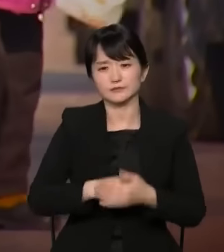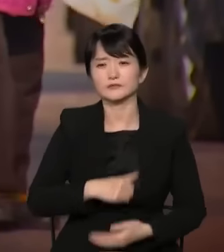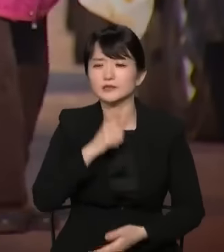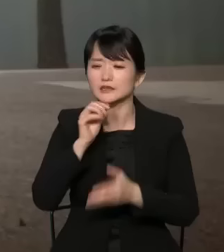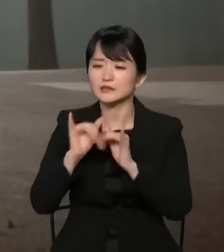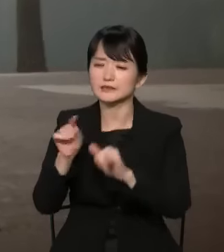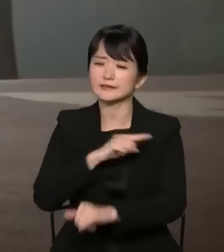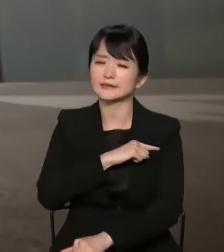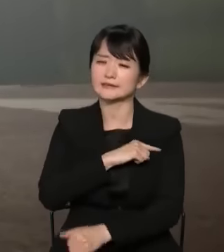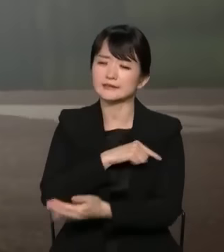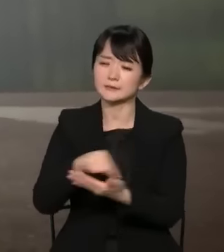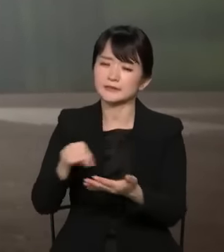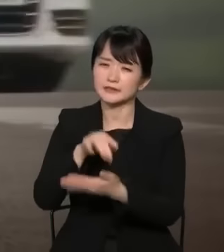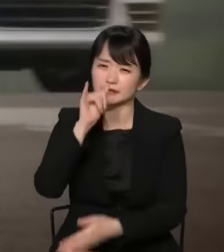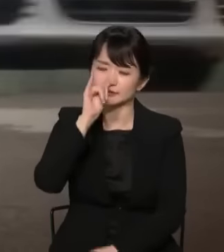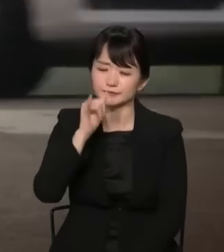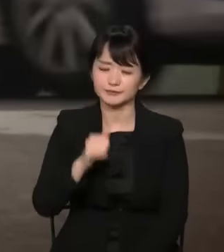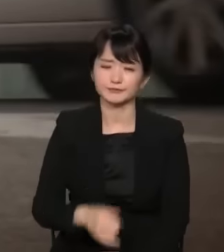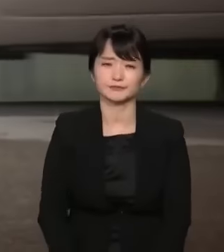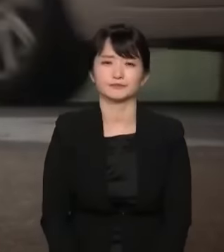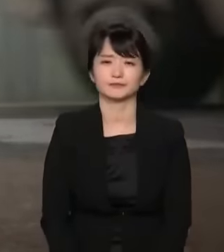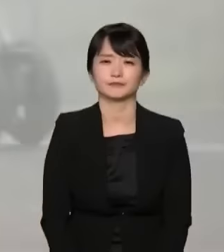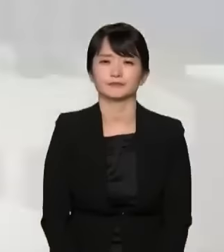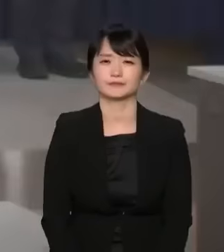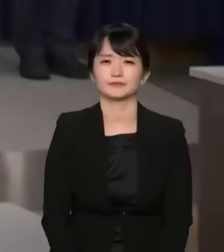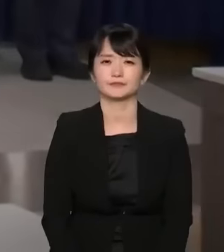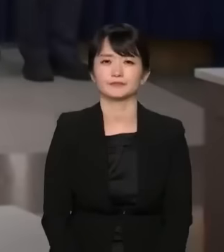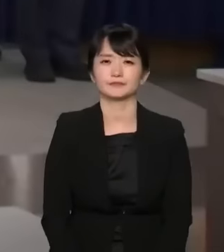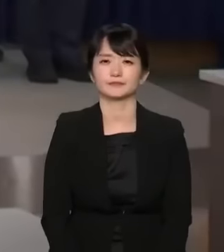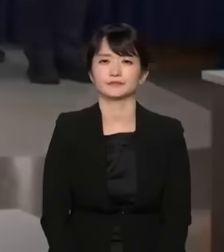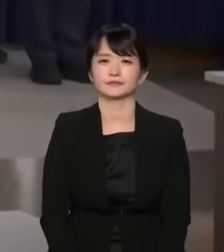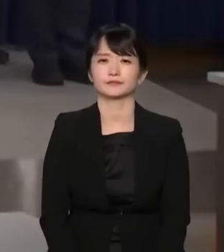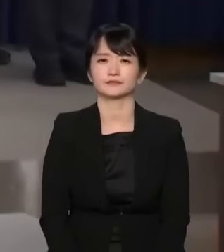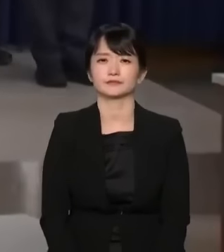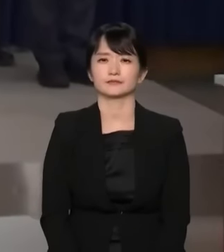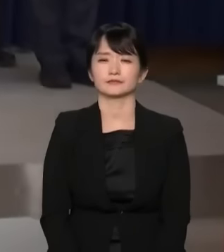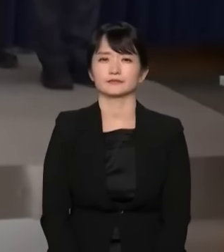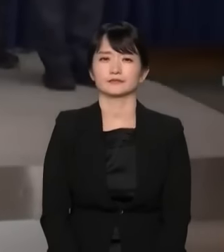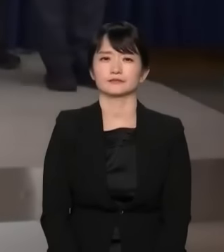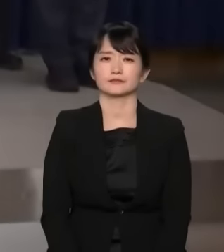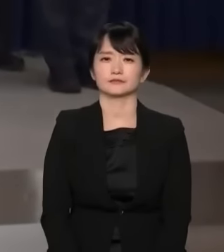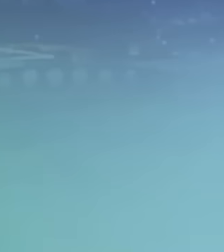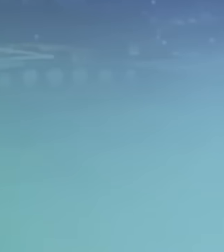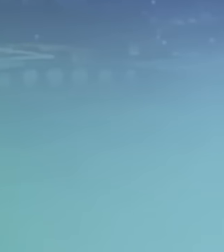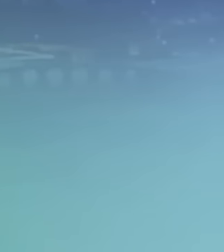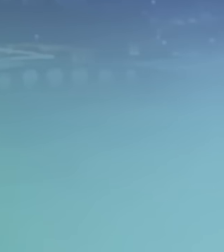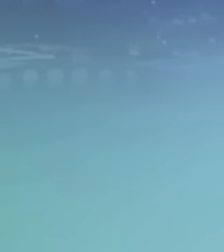취약계층이 가장 먼저 피해를 볼 수밖에 없습니다. JTBC 성화선입니다.